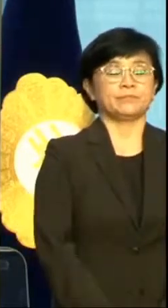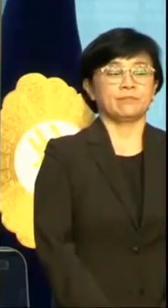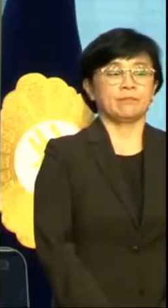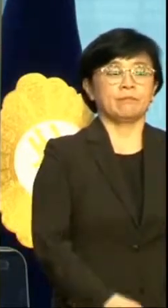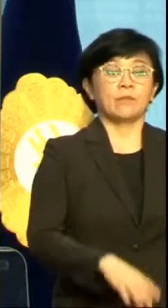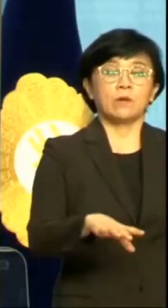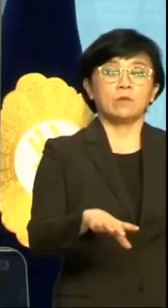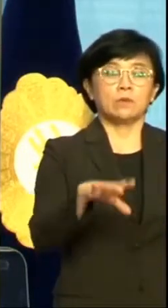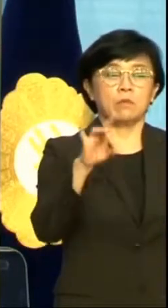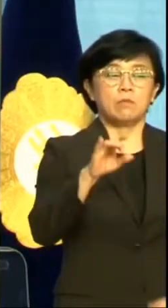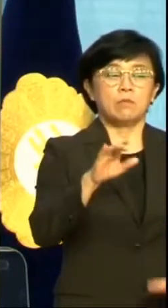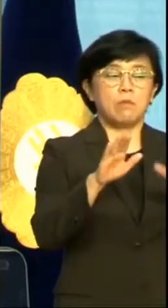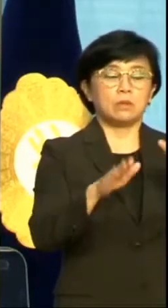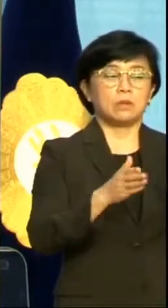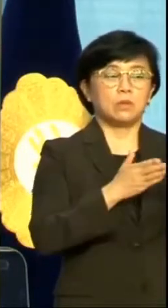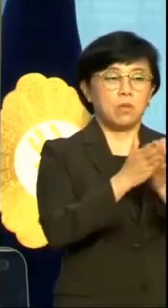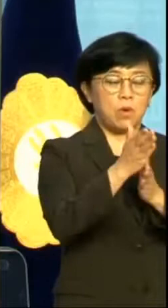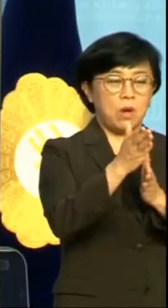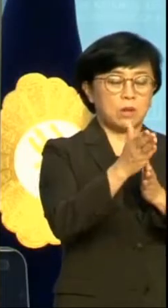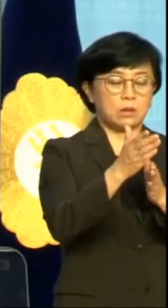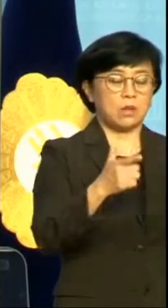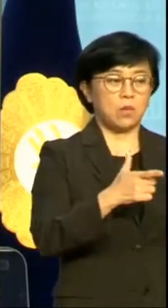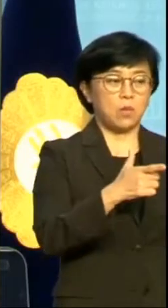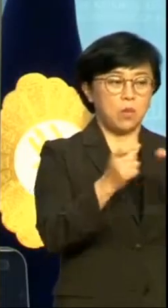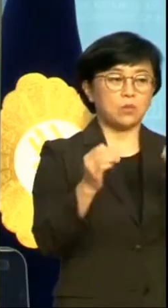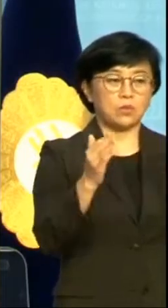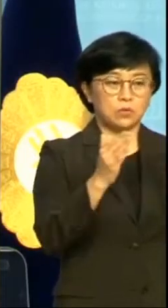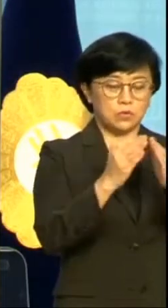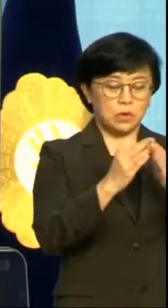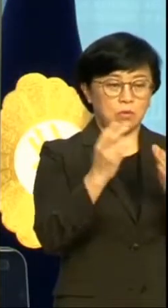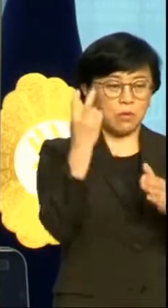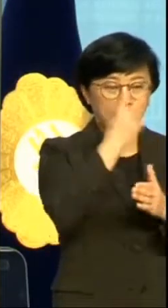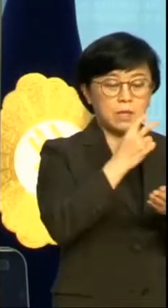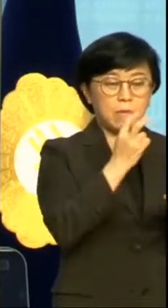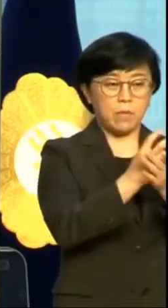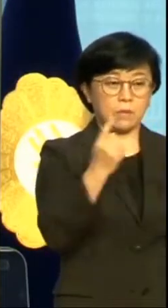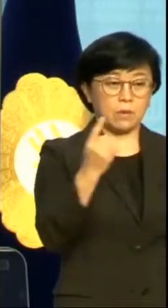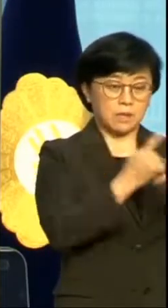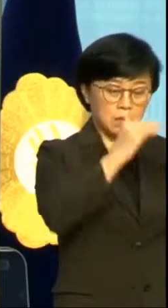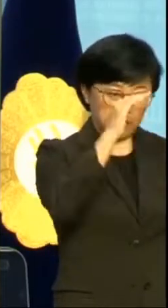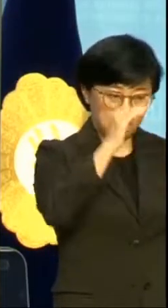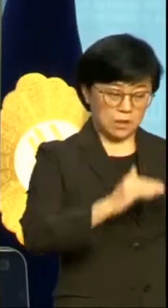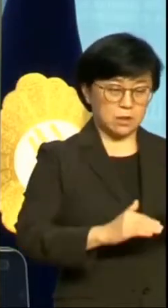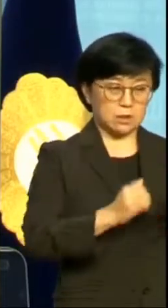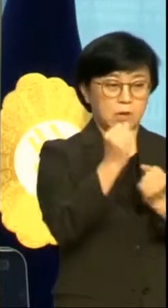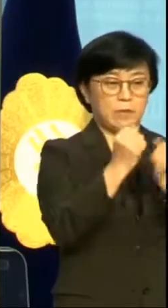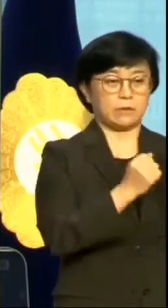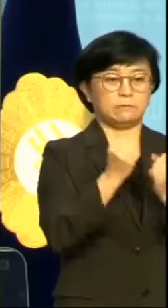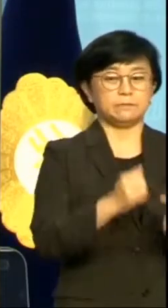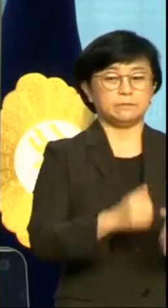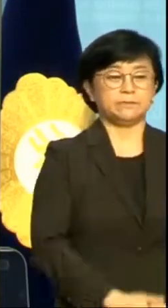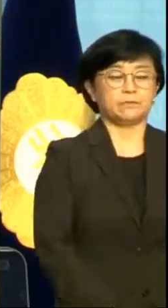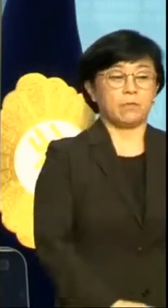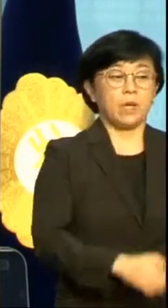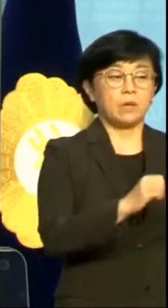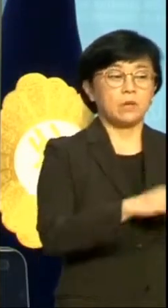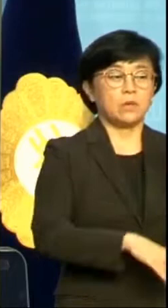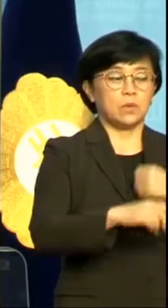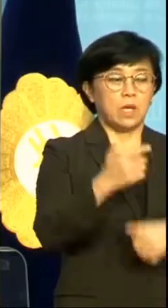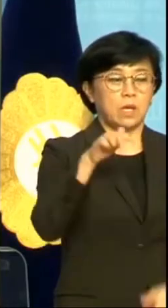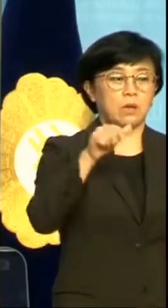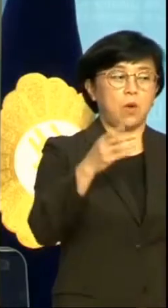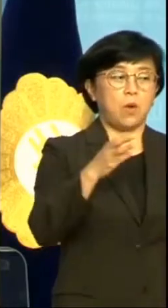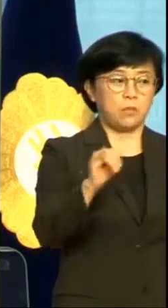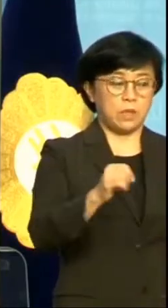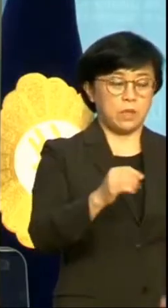우선 이번에 통과된 공동주택 관리 법 의 법률 개정에 의미에 대해 말씀드리겠습니다 기존에는 경비 노동자 들이